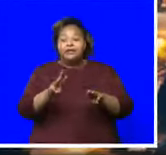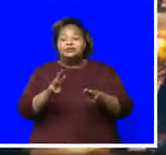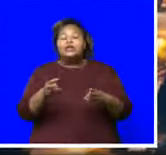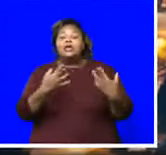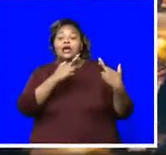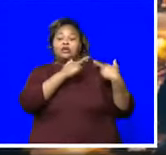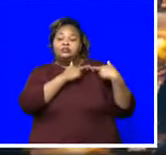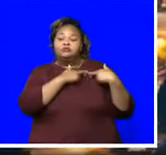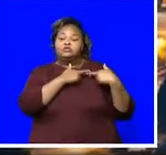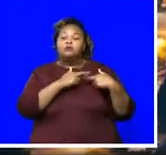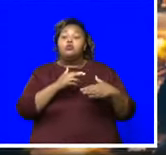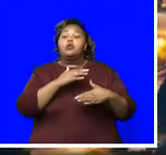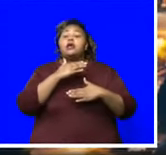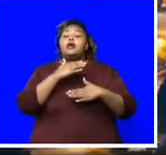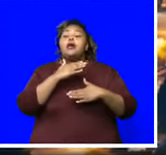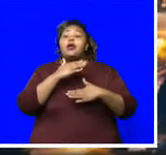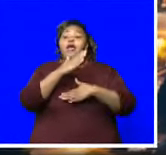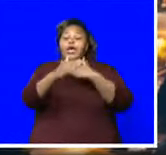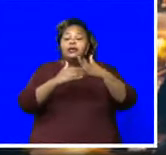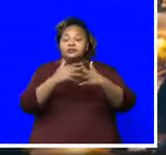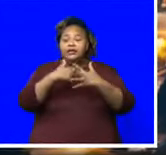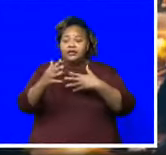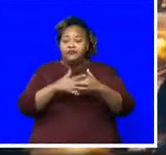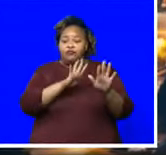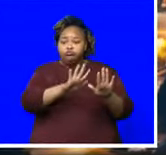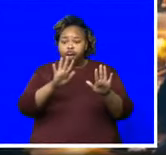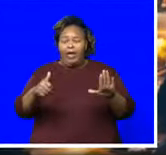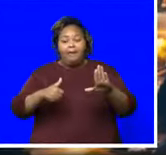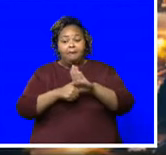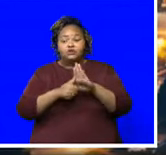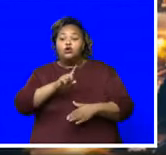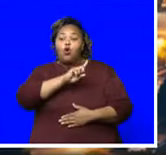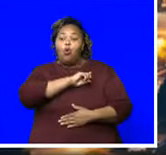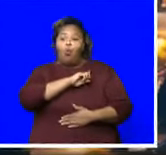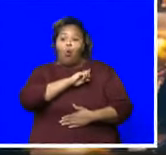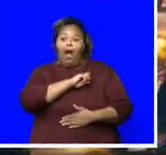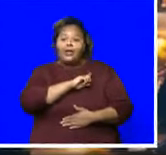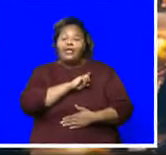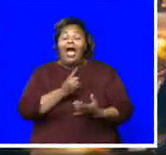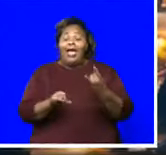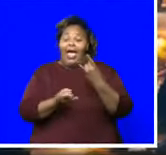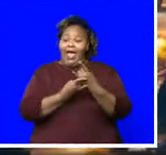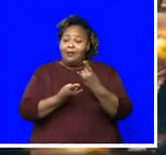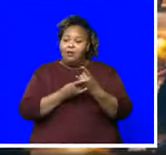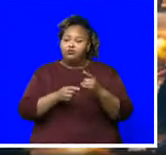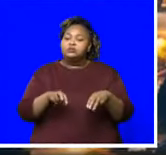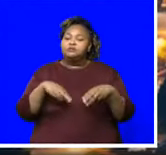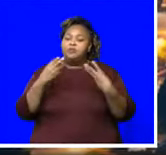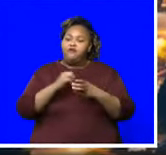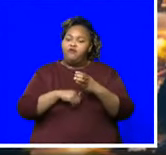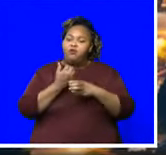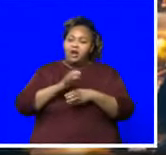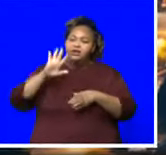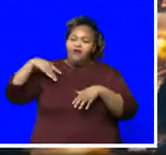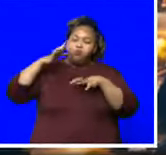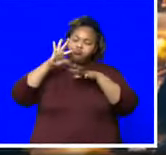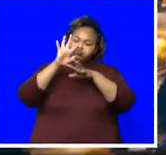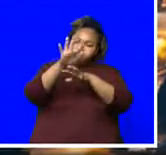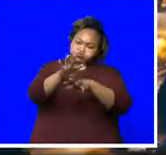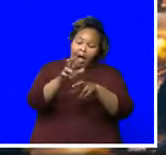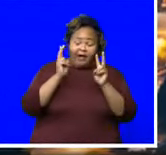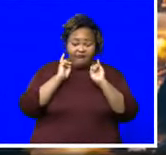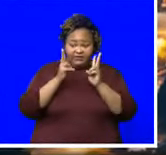njengalokho kuyisita la kuleli enemaye kwathi senomhlaba ngemlando walo Nxumalo ke ukusho lokhu ngesikhathi la kuleli ligubha